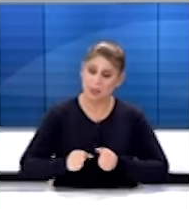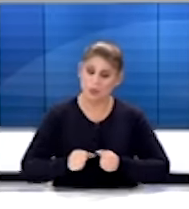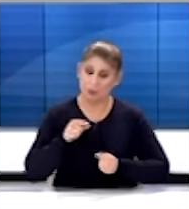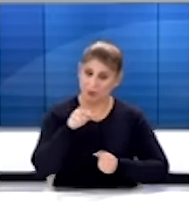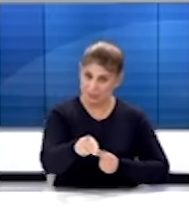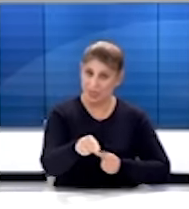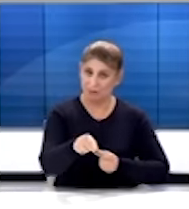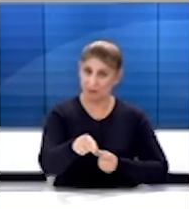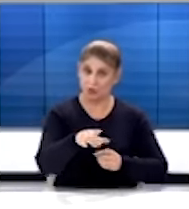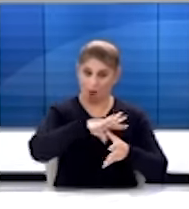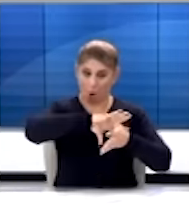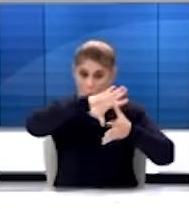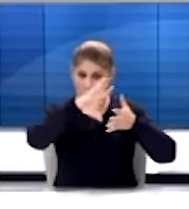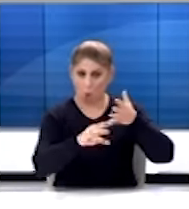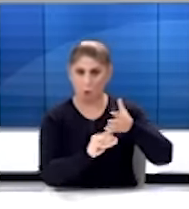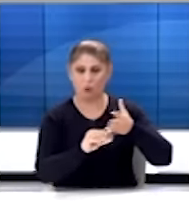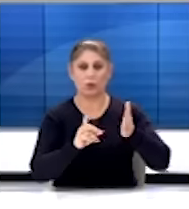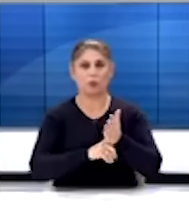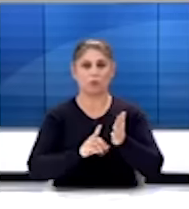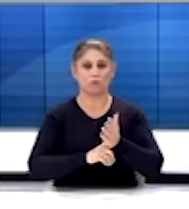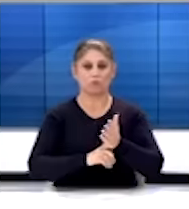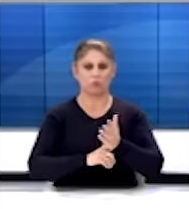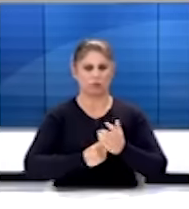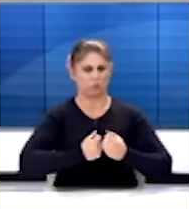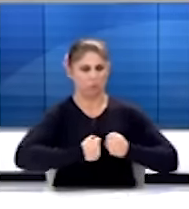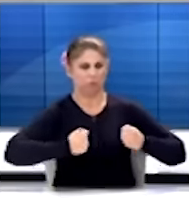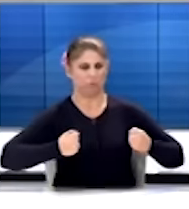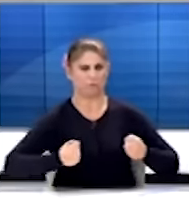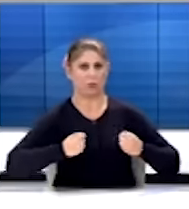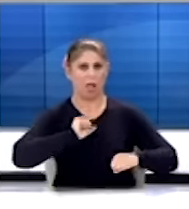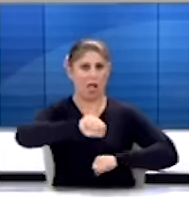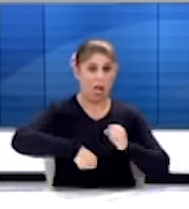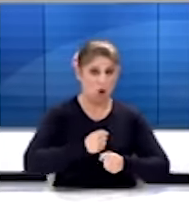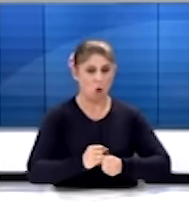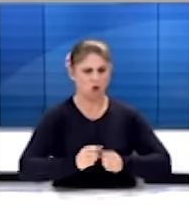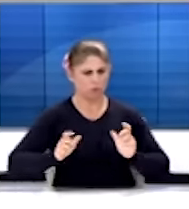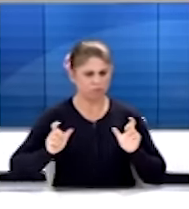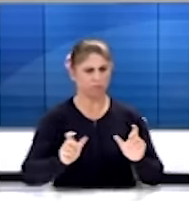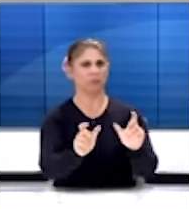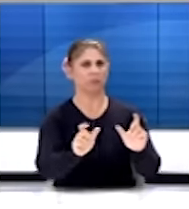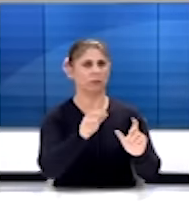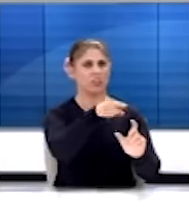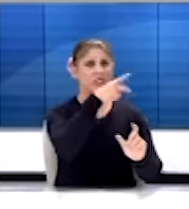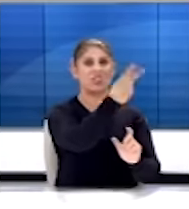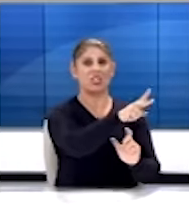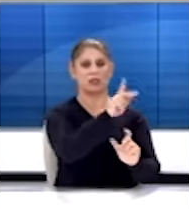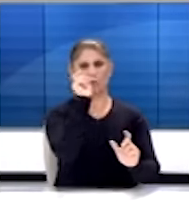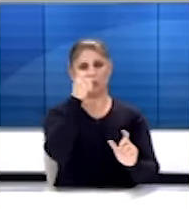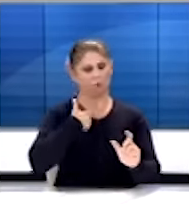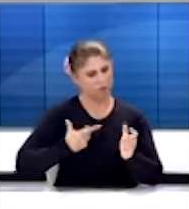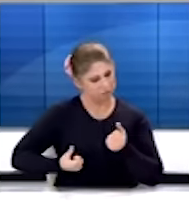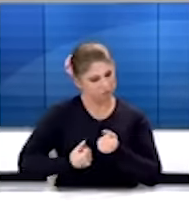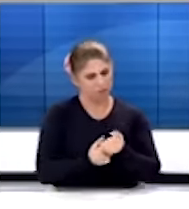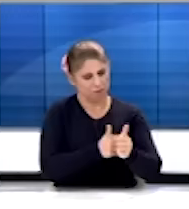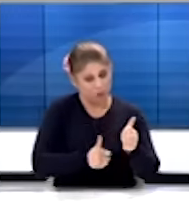κατεύθυνση είναι να αντιπαρατάξουν τον αγώνα τους απέναντι στη δική σας πολιτική. Εμείς θα στηρίξουμε και